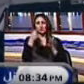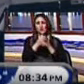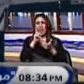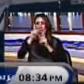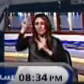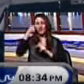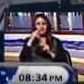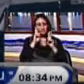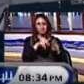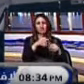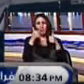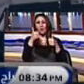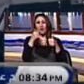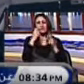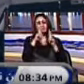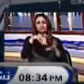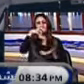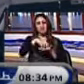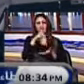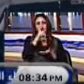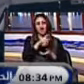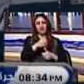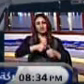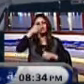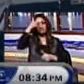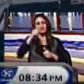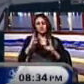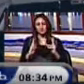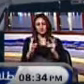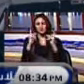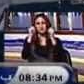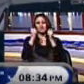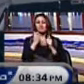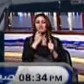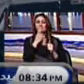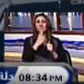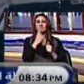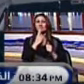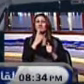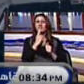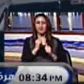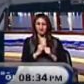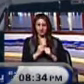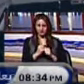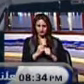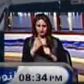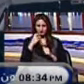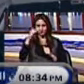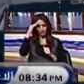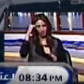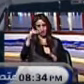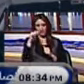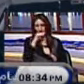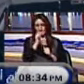كثيرة وأهالي كثيرين في قرى ونجوع مصر إن هم يحولوها إلى قرى جميلة زي كفر وهب. وشكرا